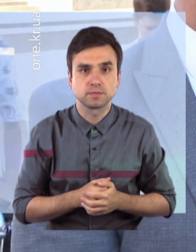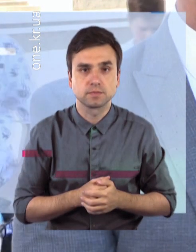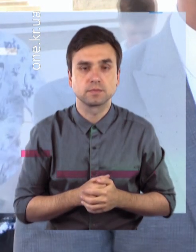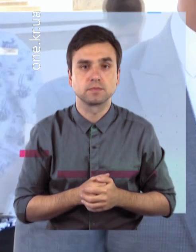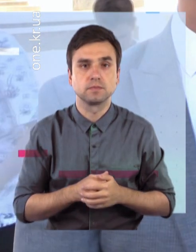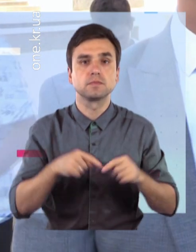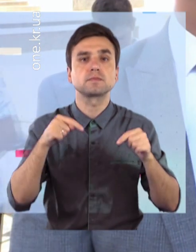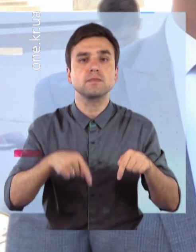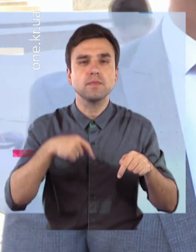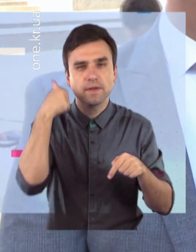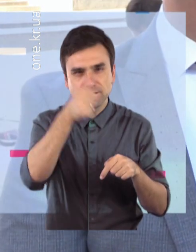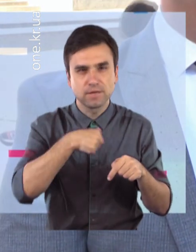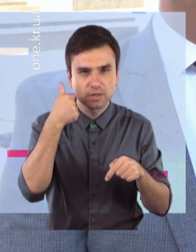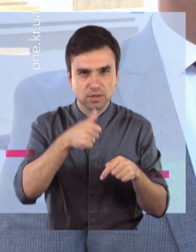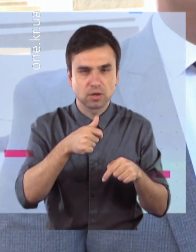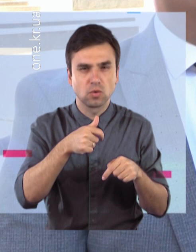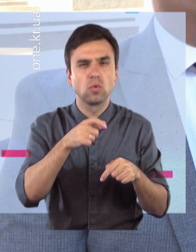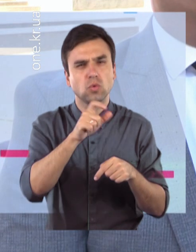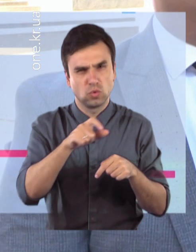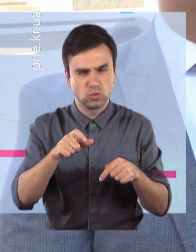бажаючих прийняти участь в цих